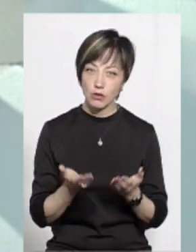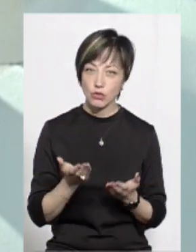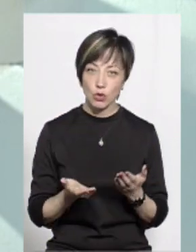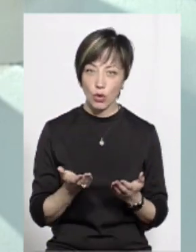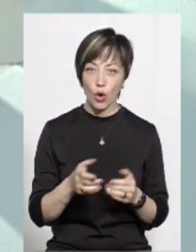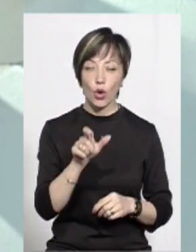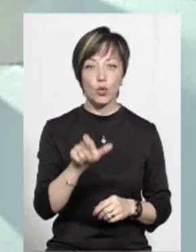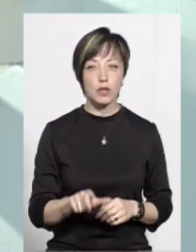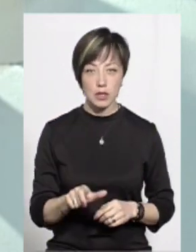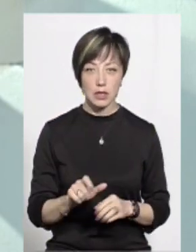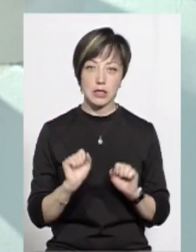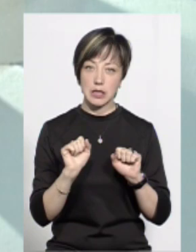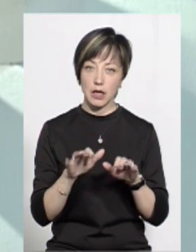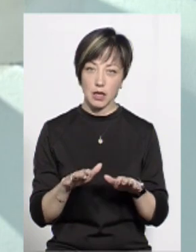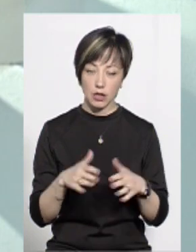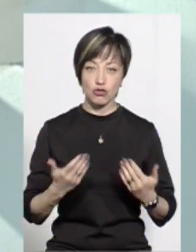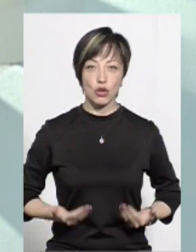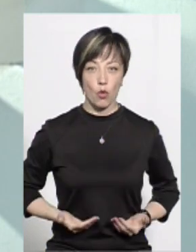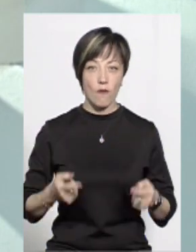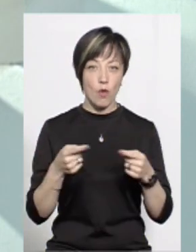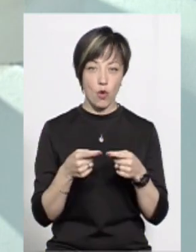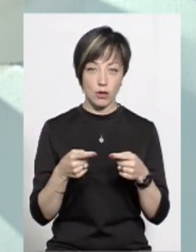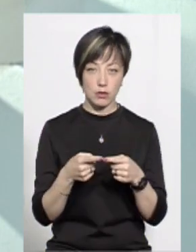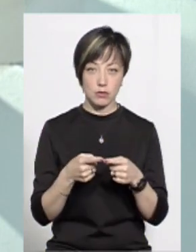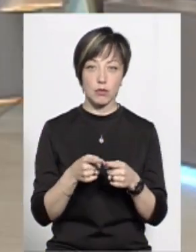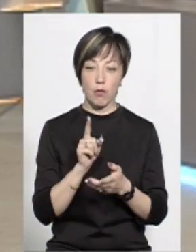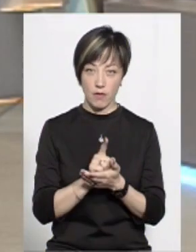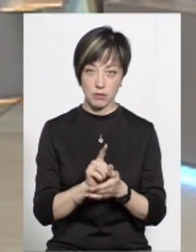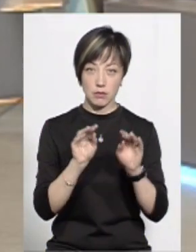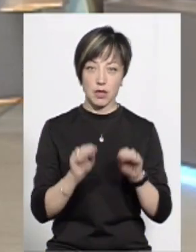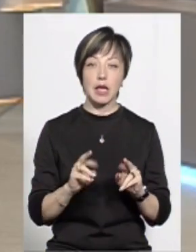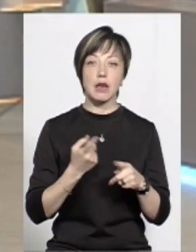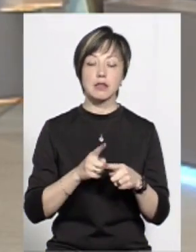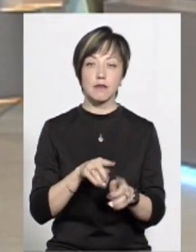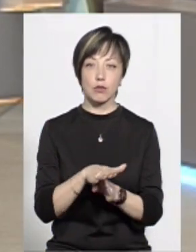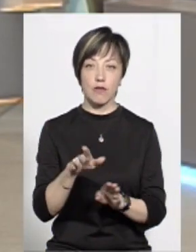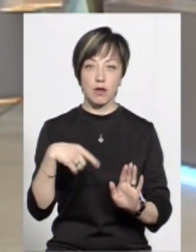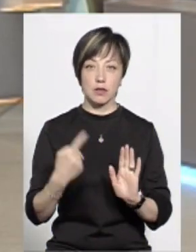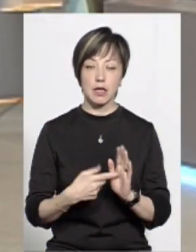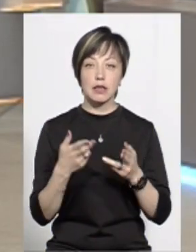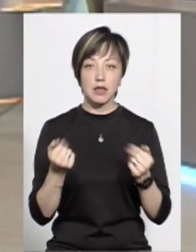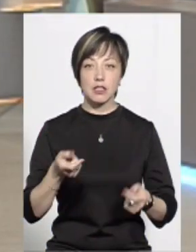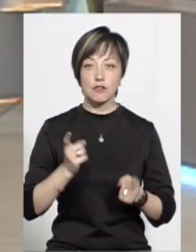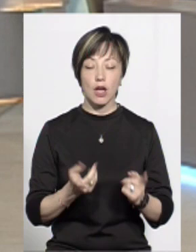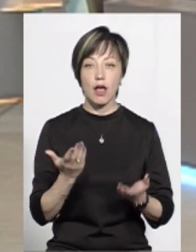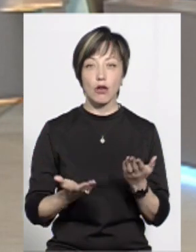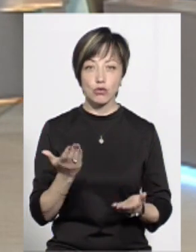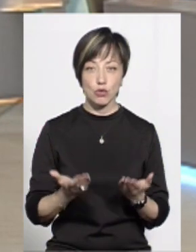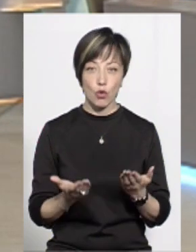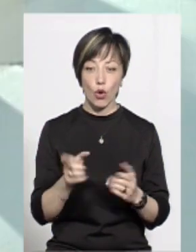Якщо людина здає житло в оренду, от повинна вона декларувати, як це відбувається? Так, звичайно,